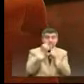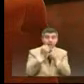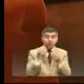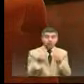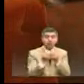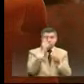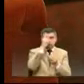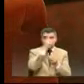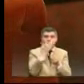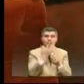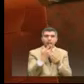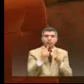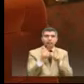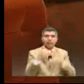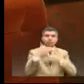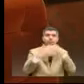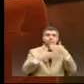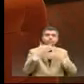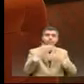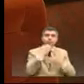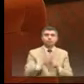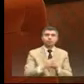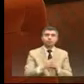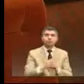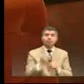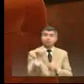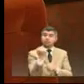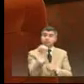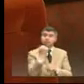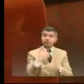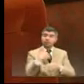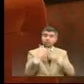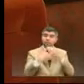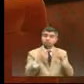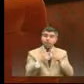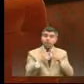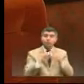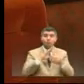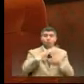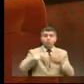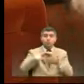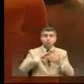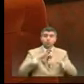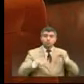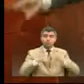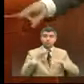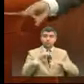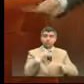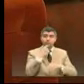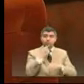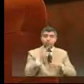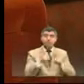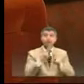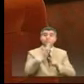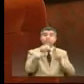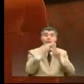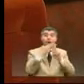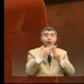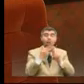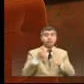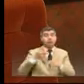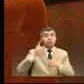شاء الله أنه نتجاوزوا هذا المشكل ولكن في انتظار ذلك ما غاديش نبقاو مكتفون يدينا السابركان خصنا نجيبوا الاجوبه